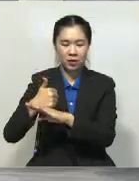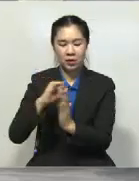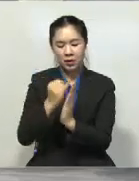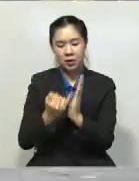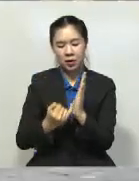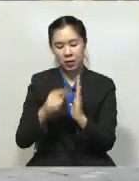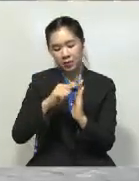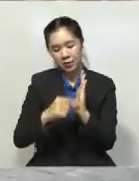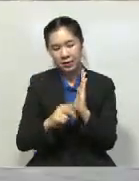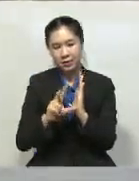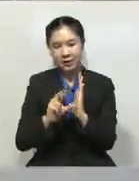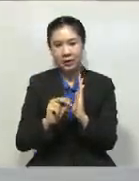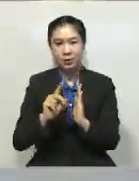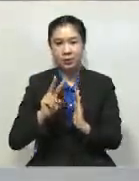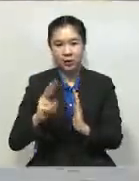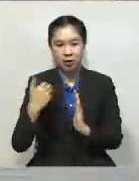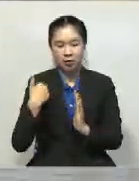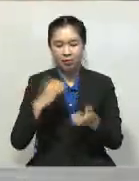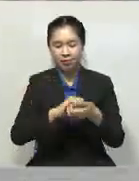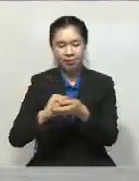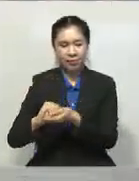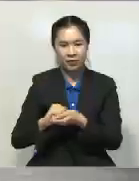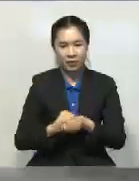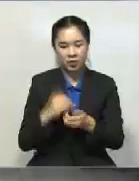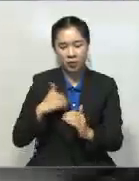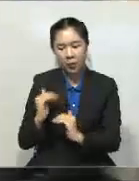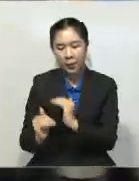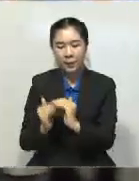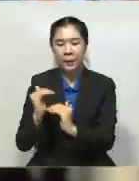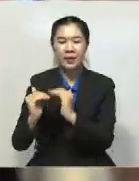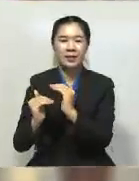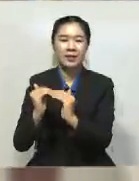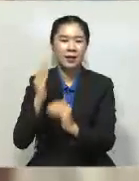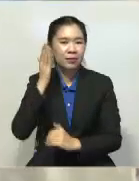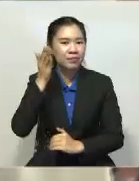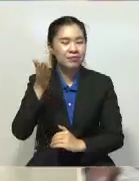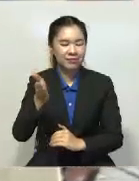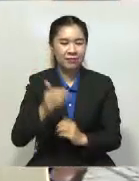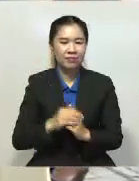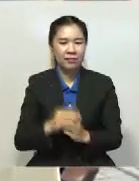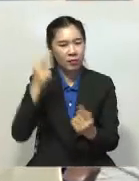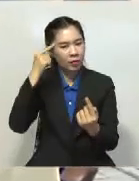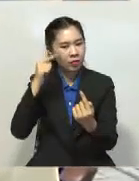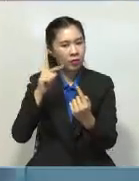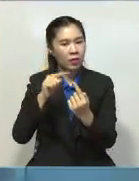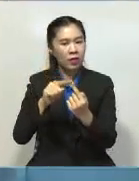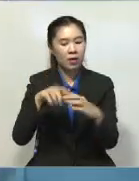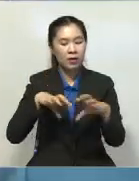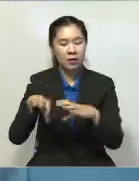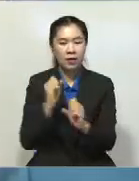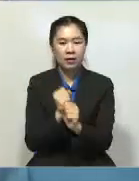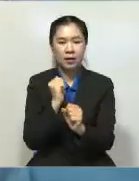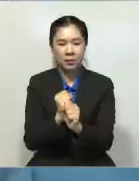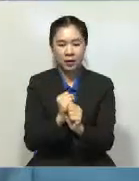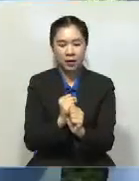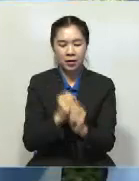ดในหัวข้อความร่วมมือเพื่อพัฒนาชายแดนที่มั่นคงมั่งคั่งและยั่งยืนมุ่งหวังบูรณาการการทำงานระหว่างหน่